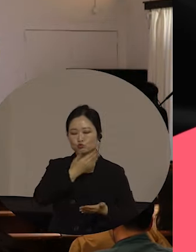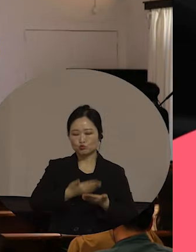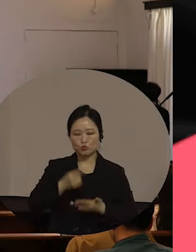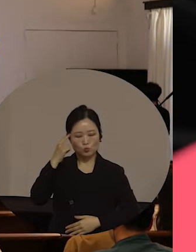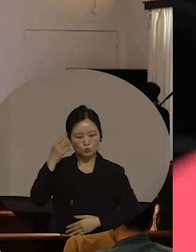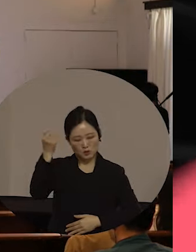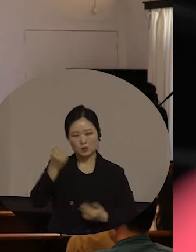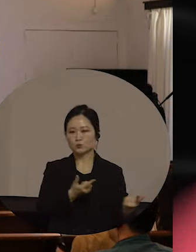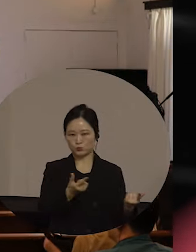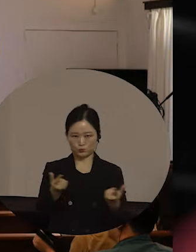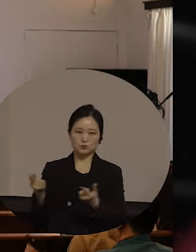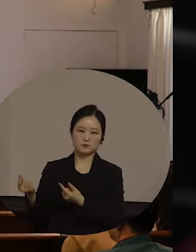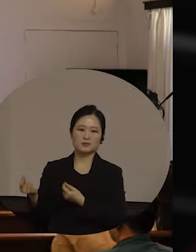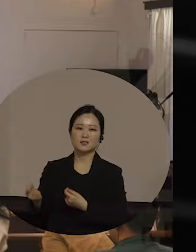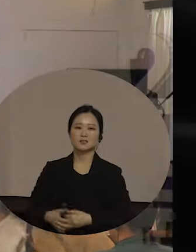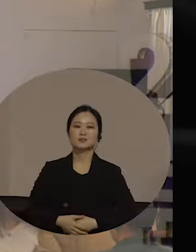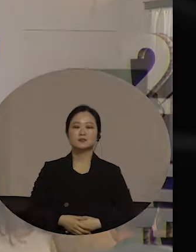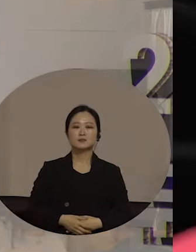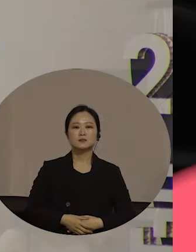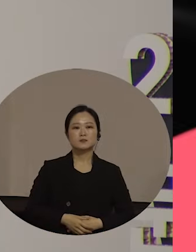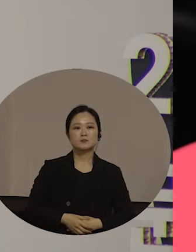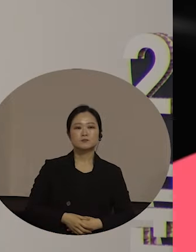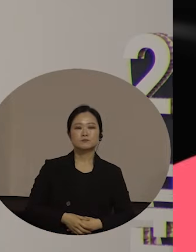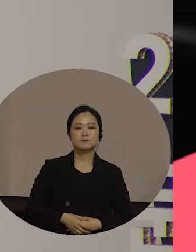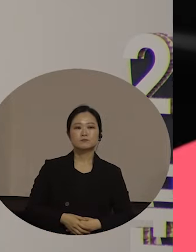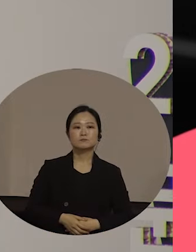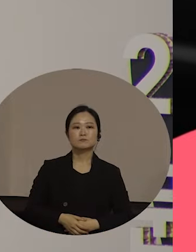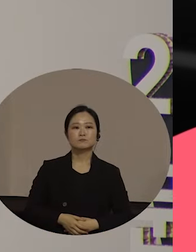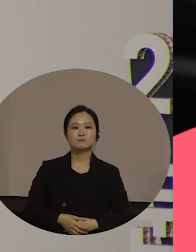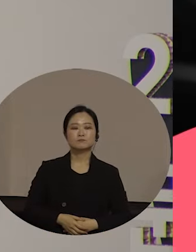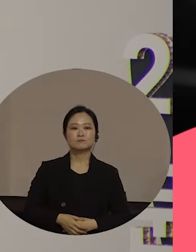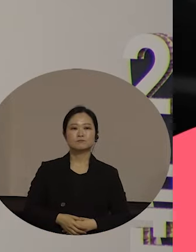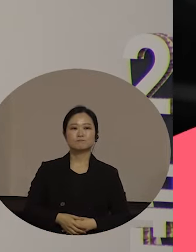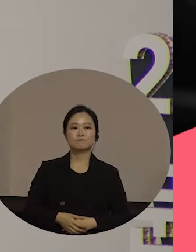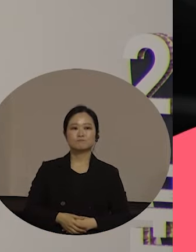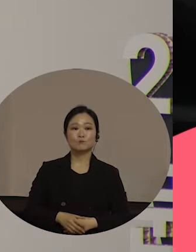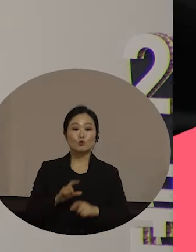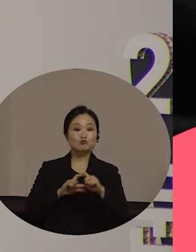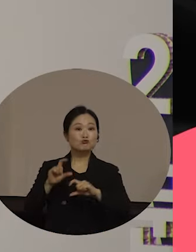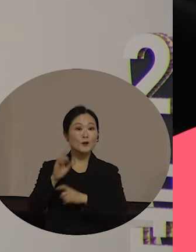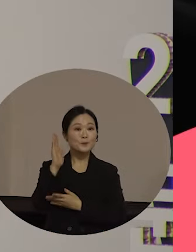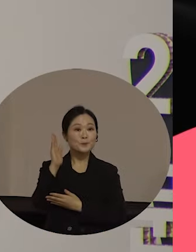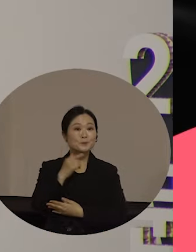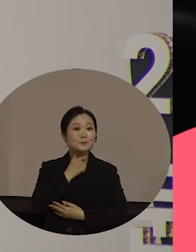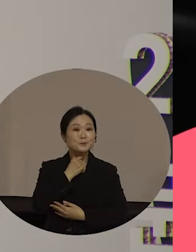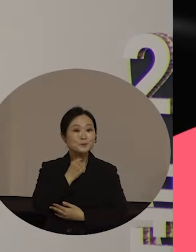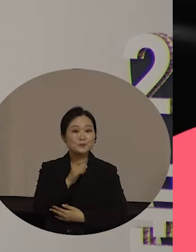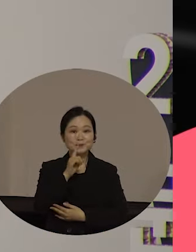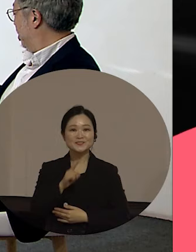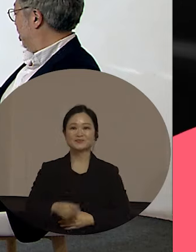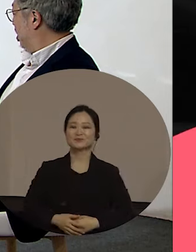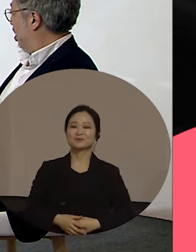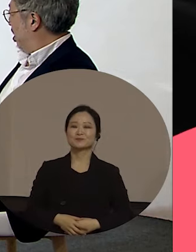하는 부분이라고 볼 수가 있고 옆에서 또 꼭 추가를 하실 말씀이 있다고 해가지고 부탁을 드리겠습니다.